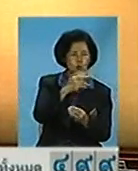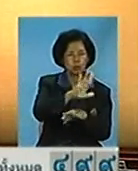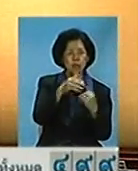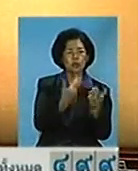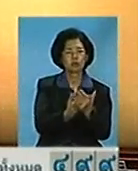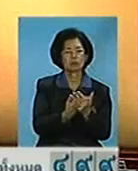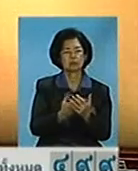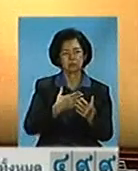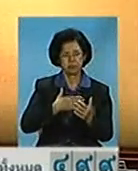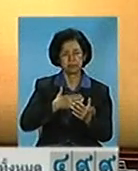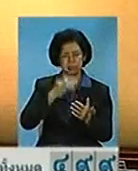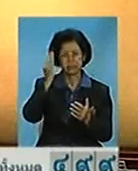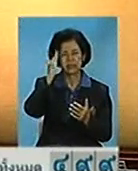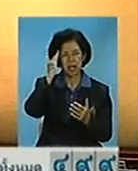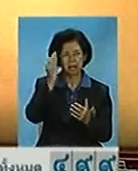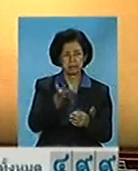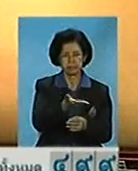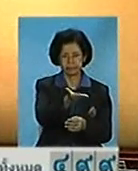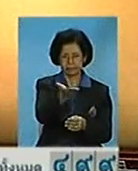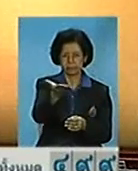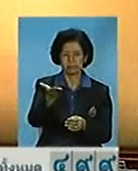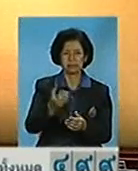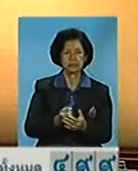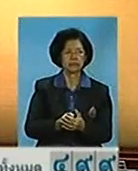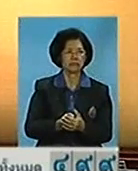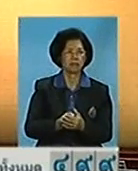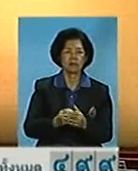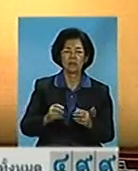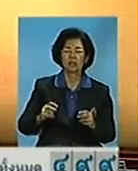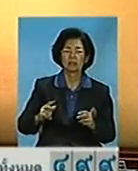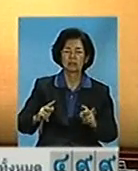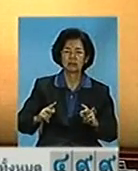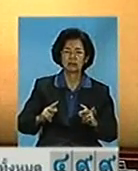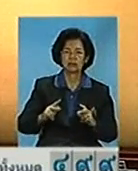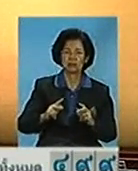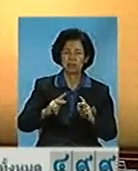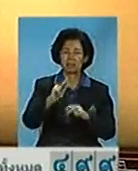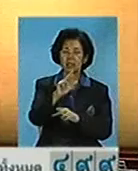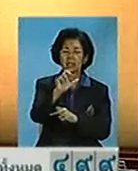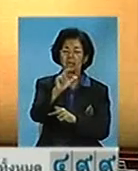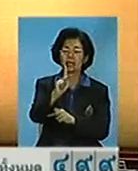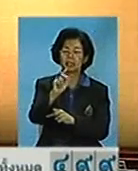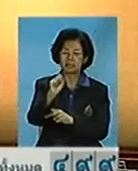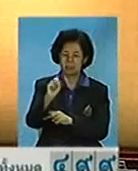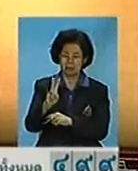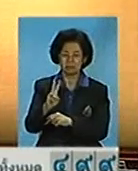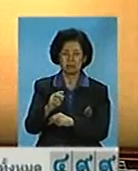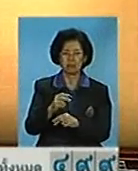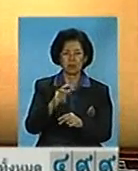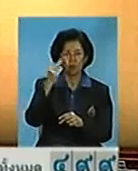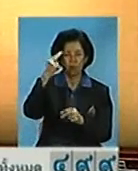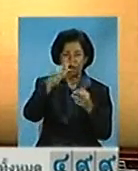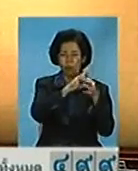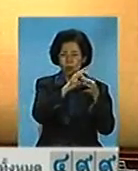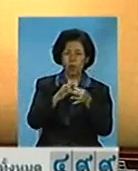วกเราทราบดีว่าท่านที่ท่านอันนี้มันจะต่างประเทศท่านกสิทธิพรหมนะครับห่วงว่าการตั้งบริษัทหรืออะไรเข้ามาน่ะรัฐ